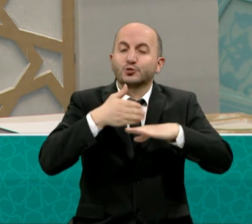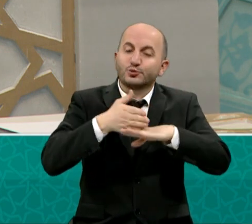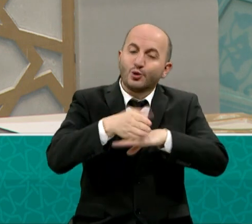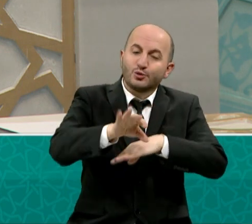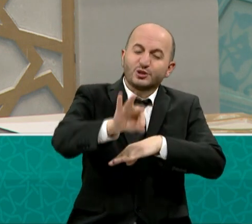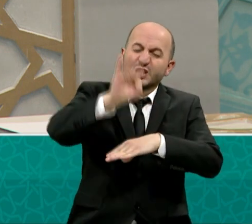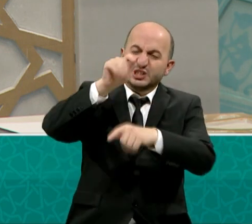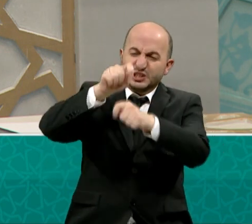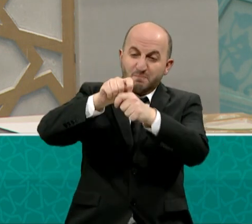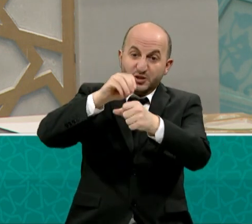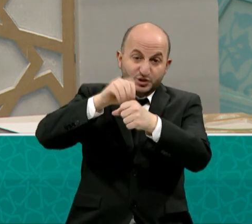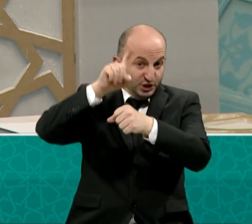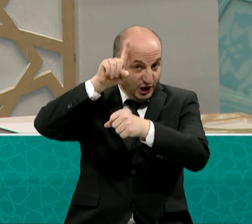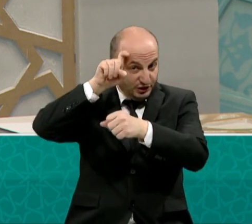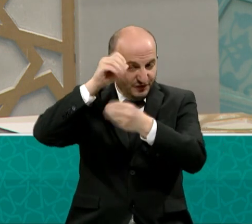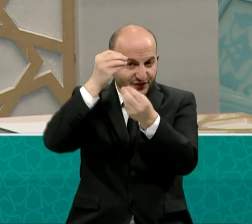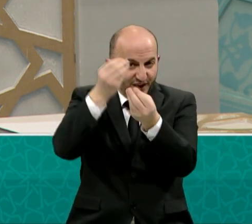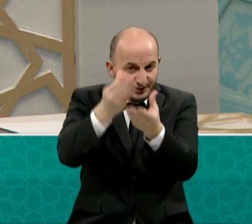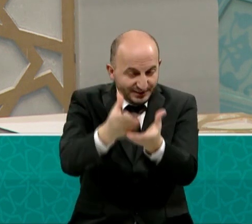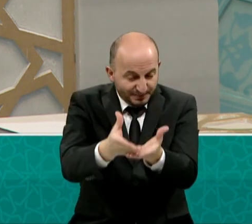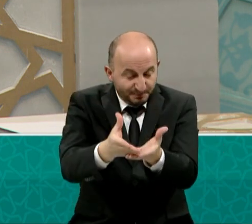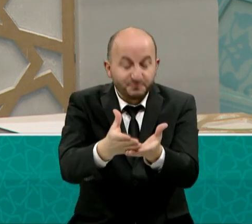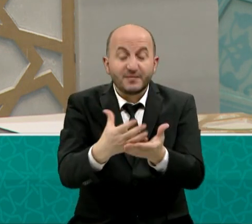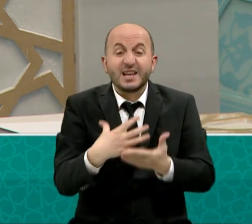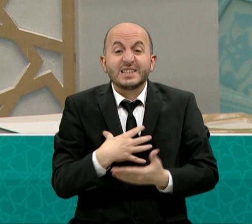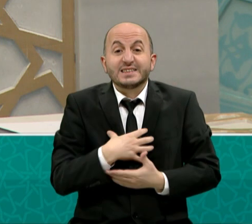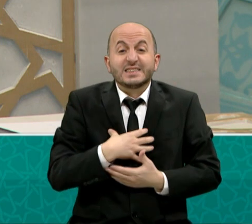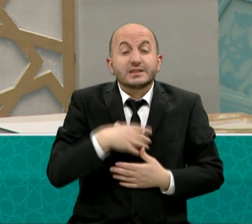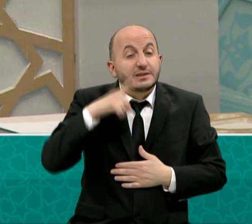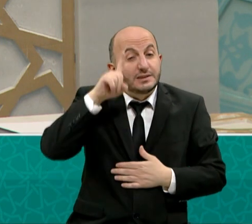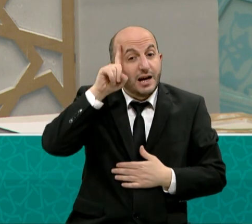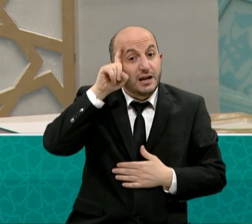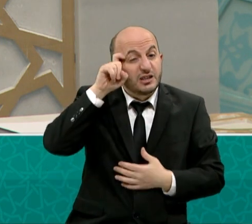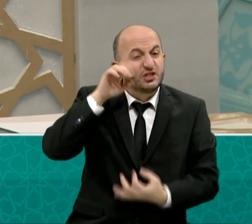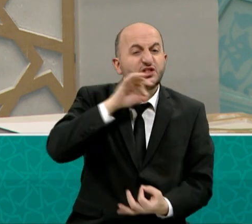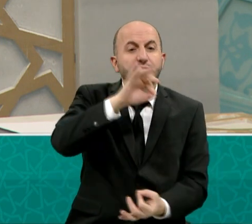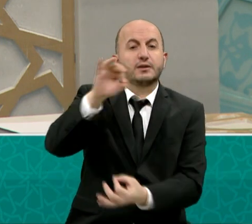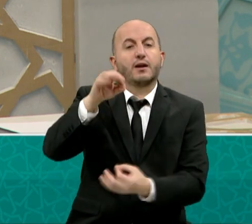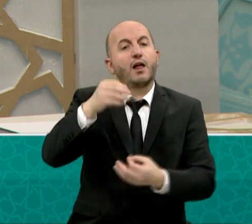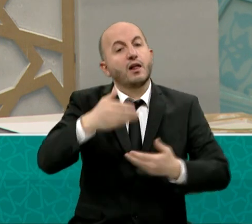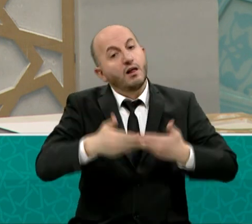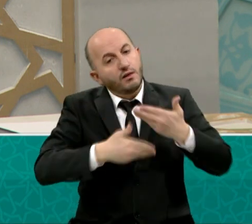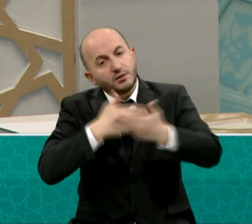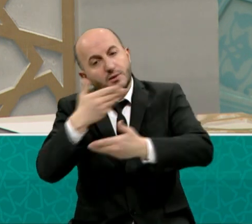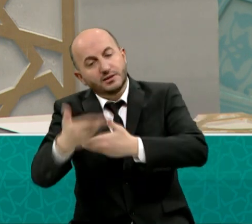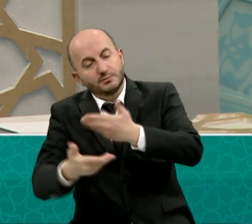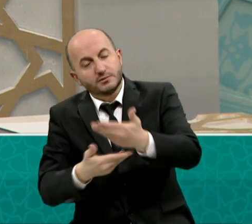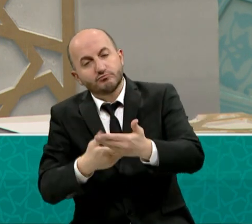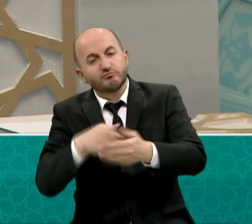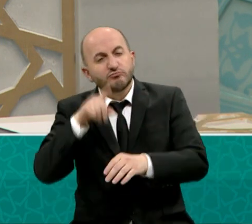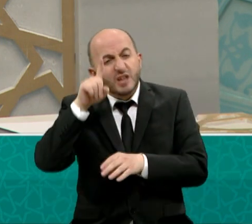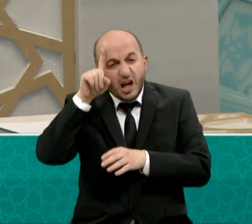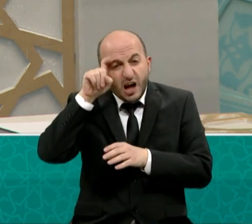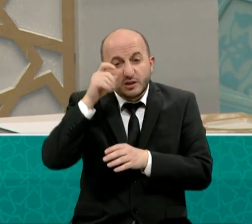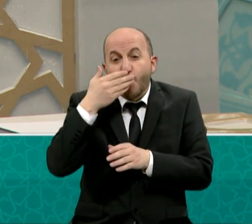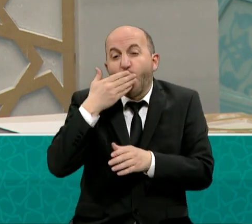yapabilmek için bizlere akıl verdi. Din akıl sahiplerine hitap eder. Akli melekelerini yitirmiş